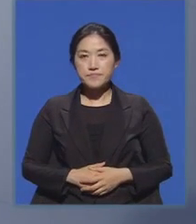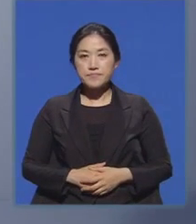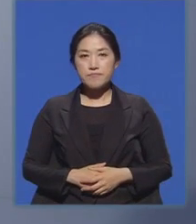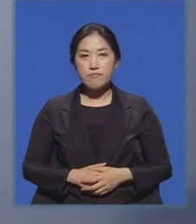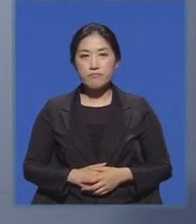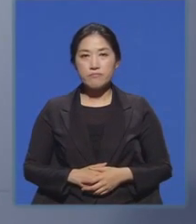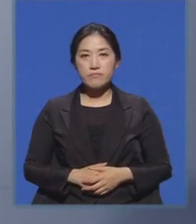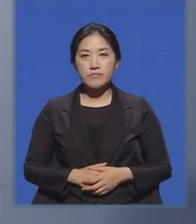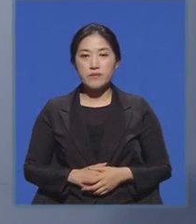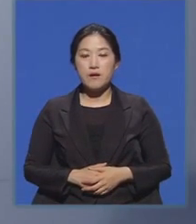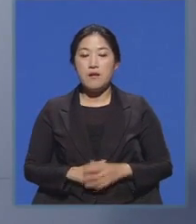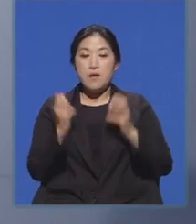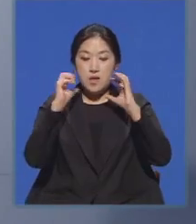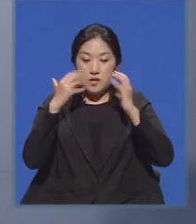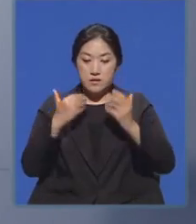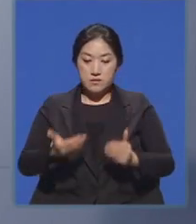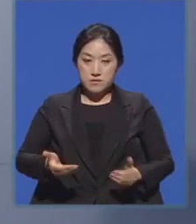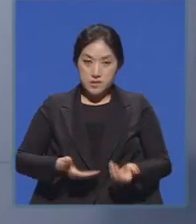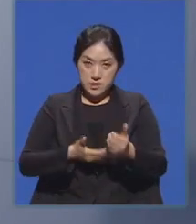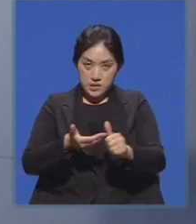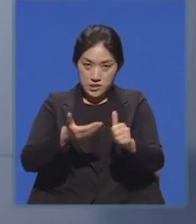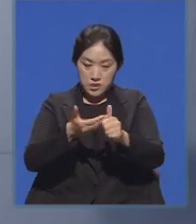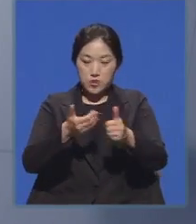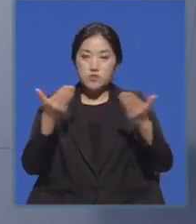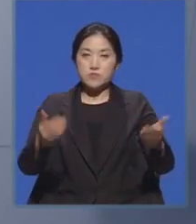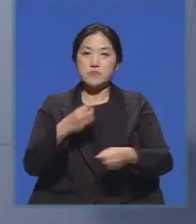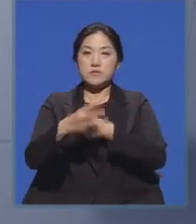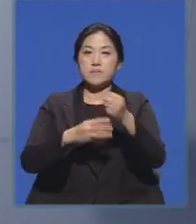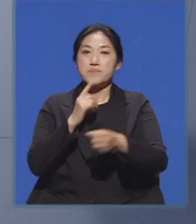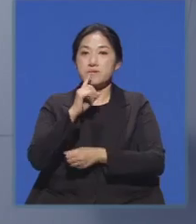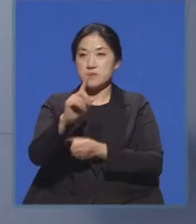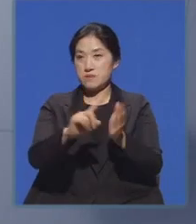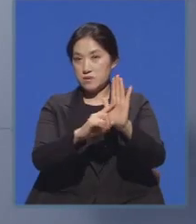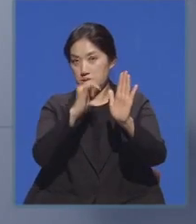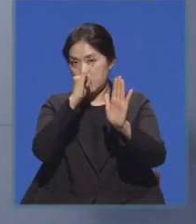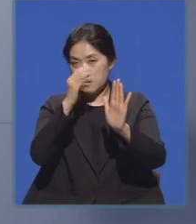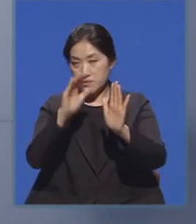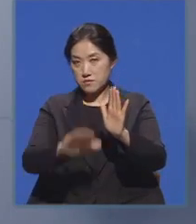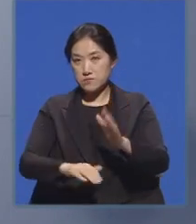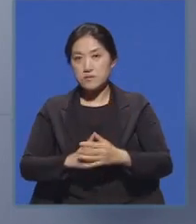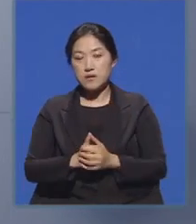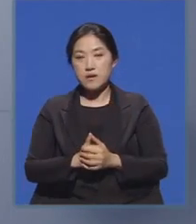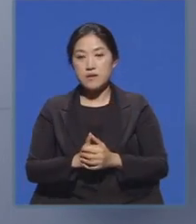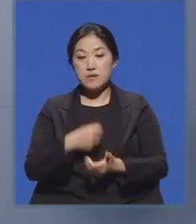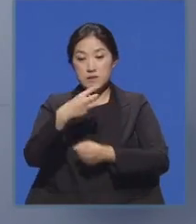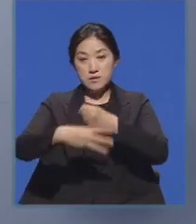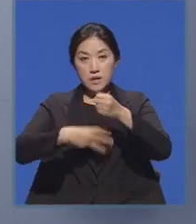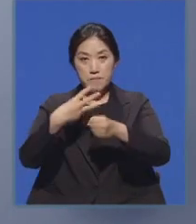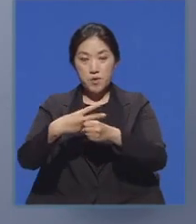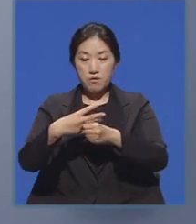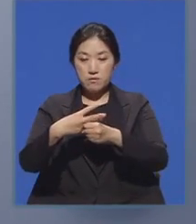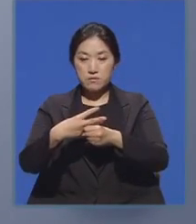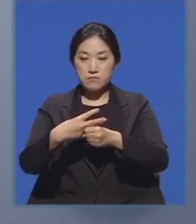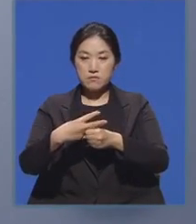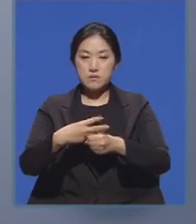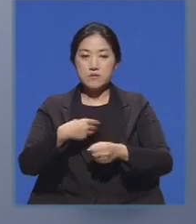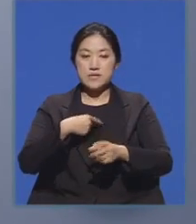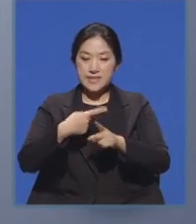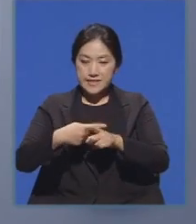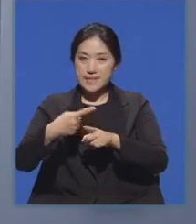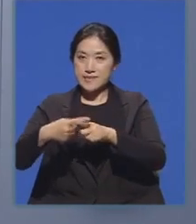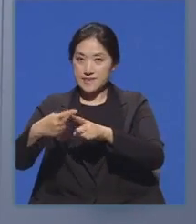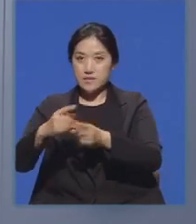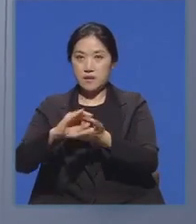있습니다. 육아휴직 3년 이제 공약을 하셨습니다. 그런데 그 아무리 3년이 연속된 3년이 아니라고